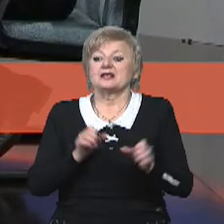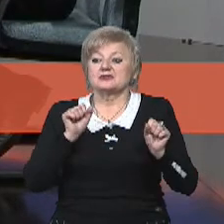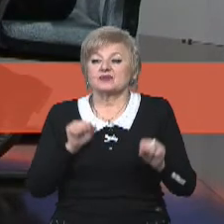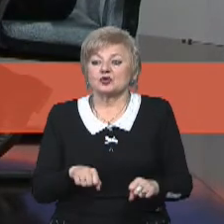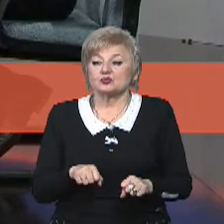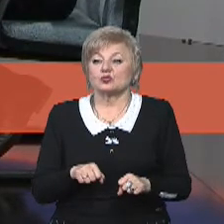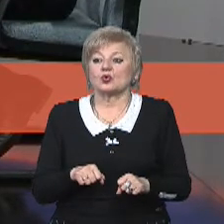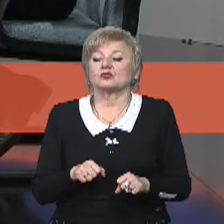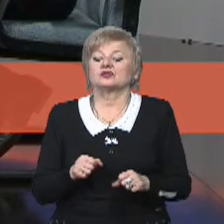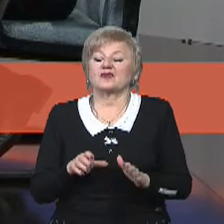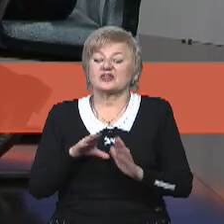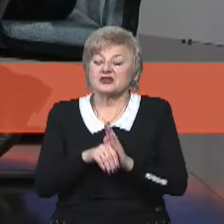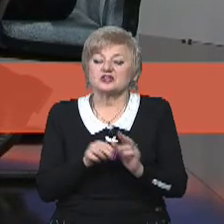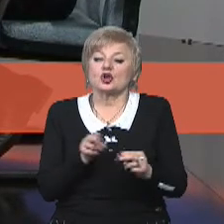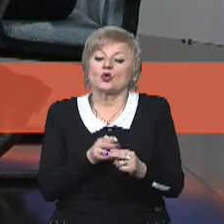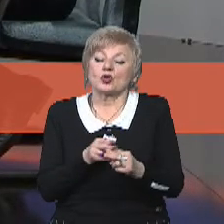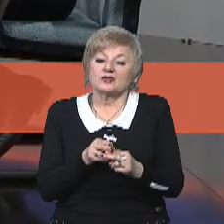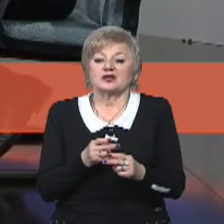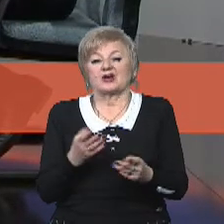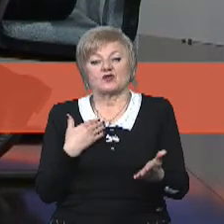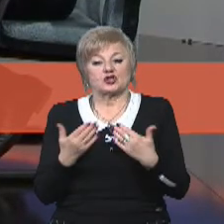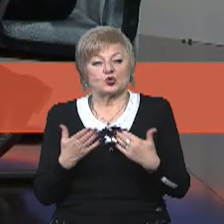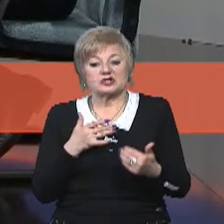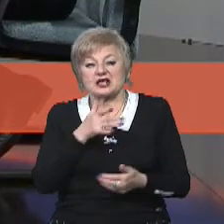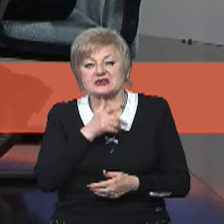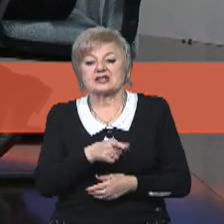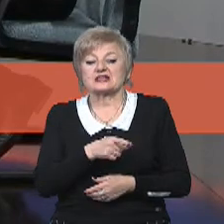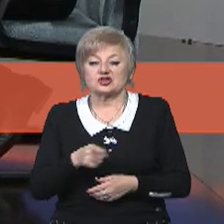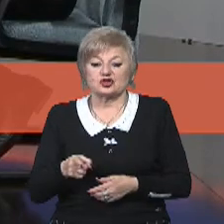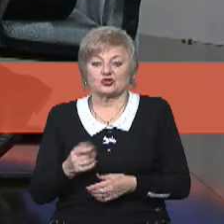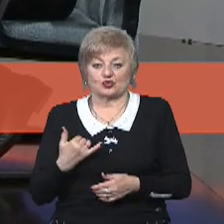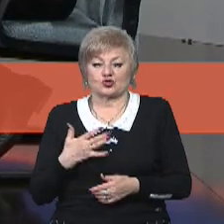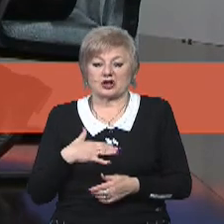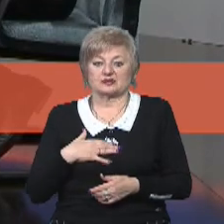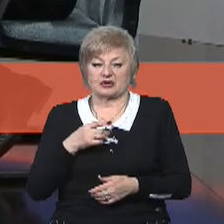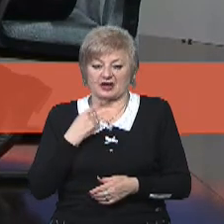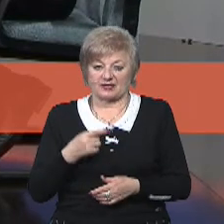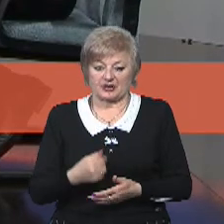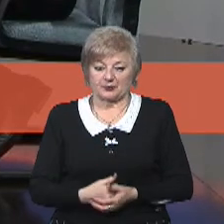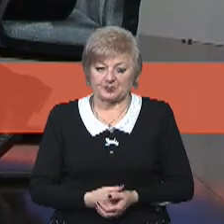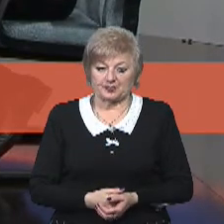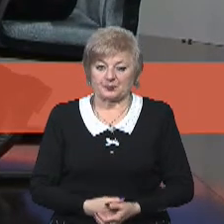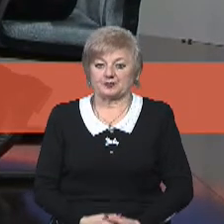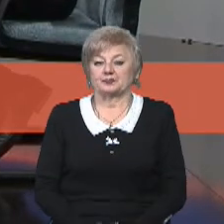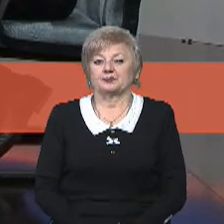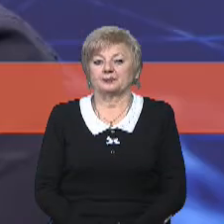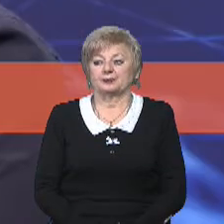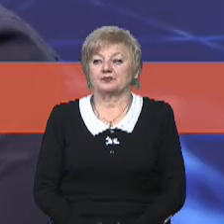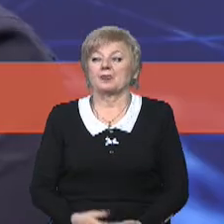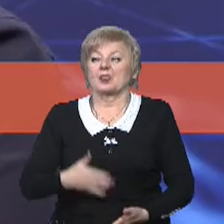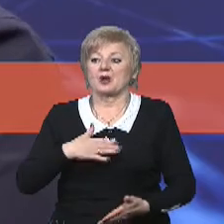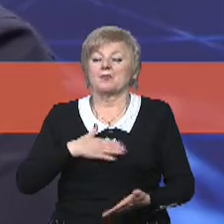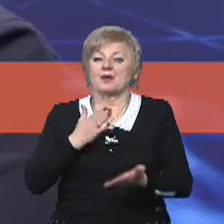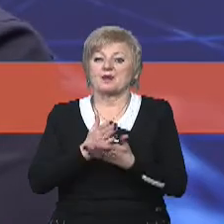інші відповідні корективи стосовно часів, про які ми з вами зараз ведемо розмову. А ми